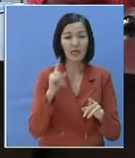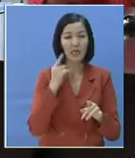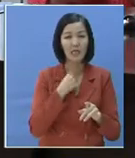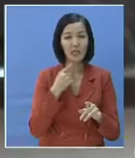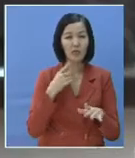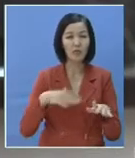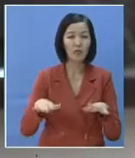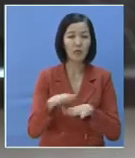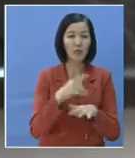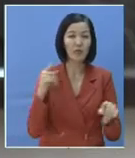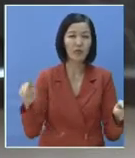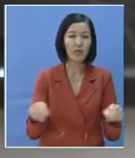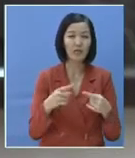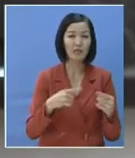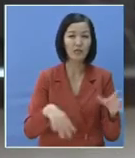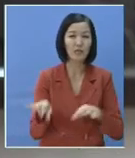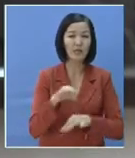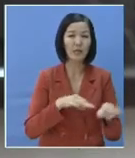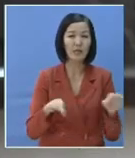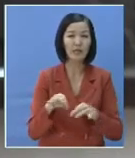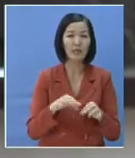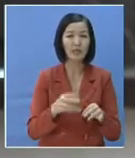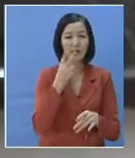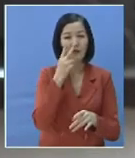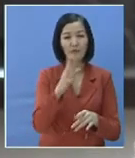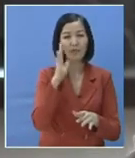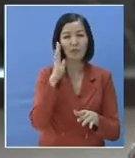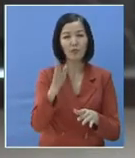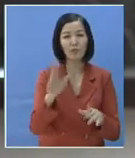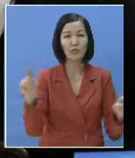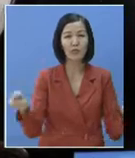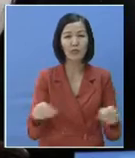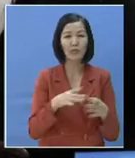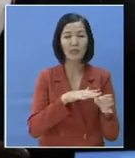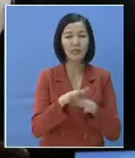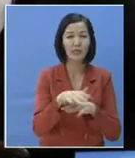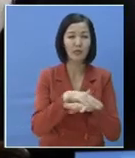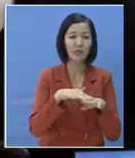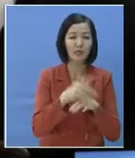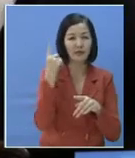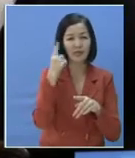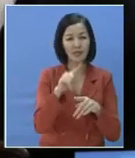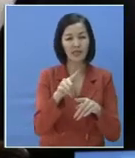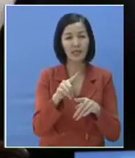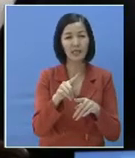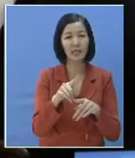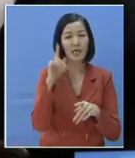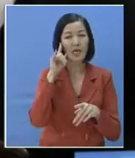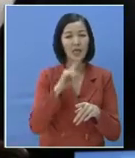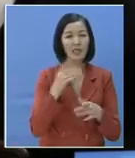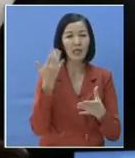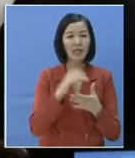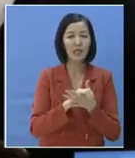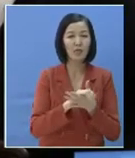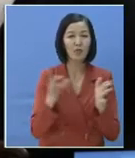реализуемых проектах в рамках статьи «Главы государства. Взгляд в будущее. Модернизация общественного сознания». Один из них – Казахтану